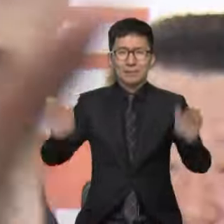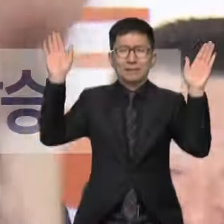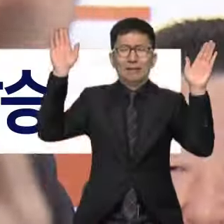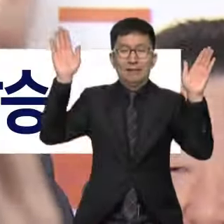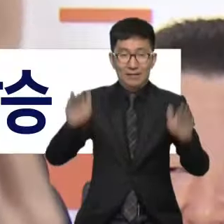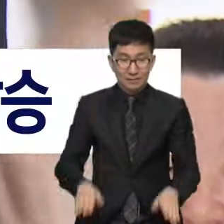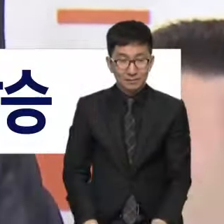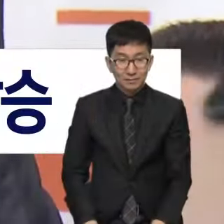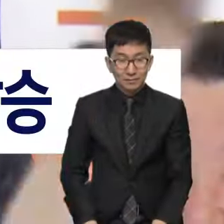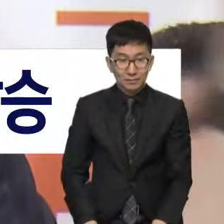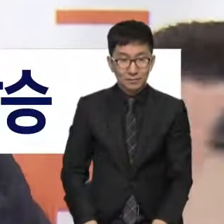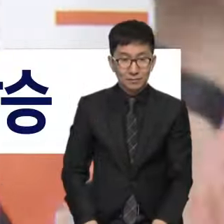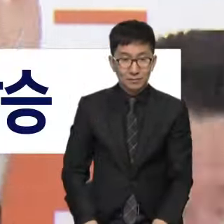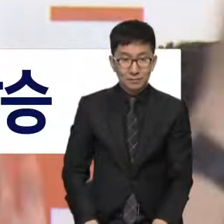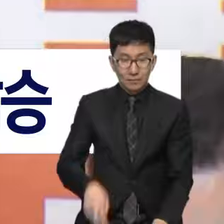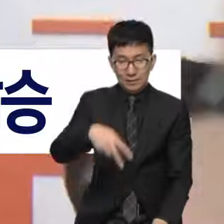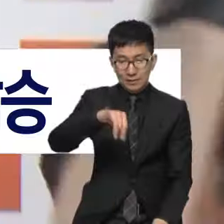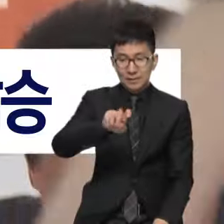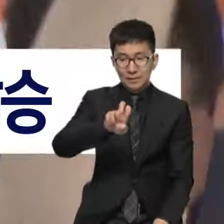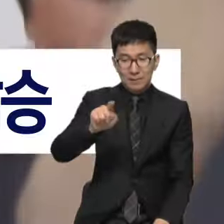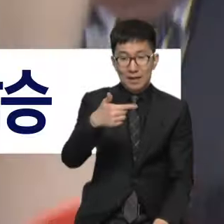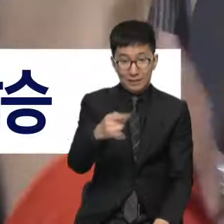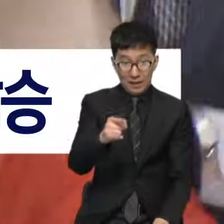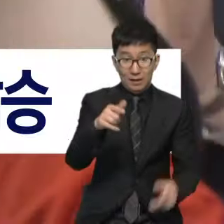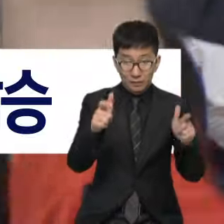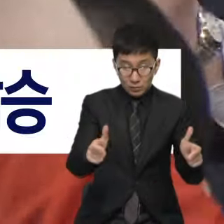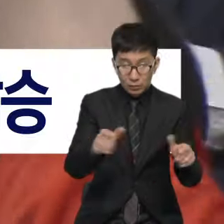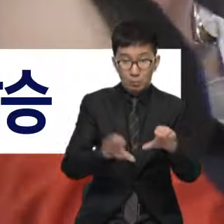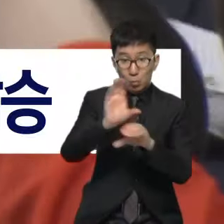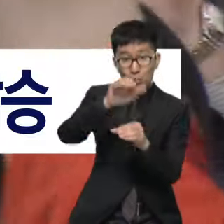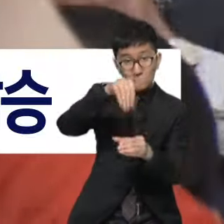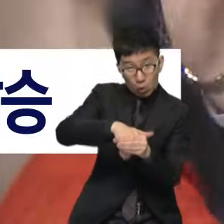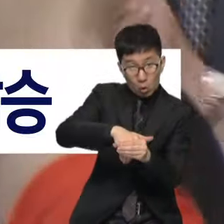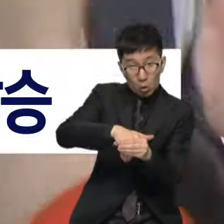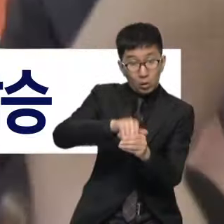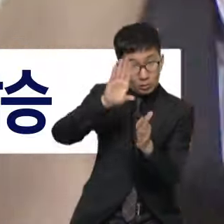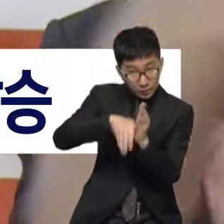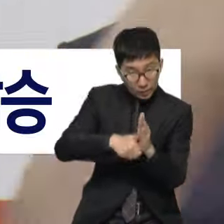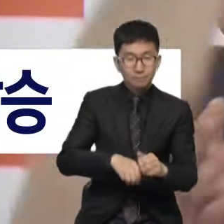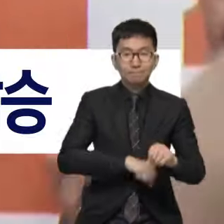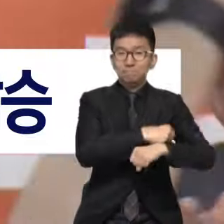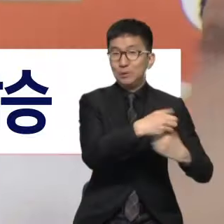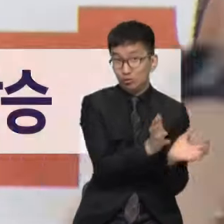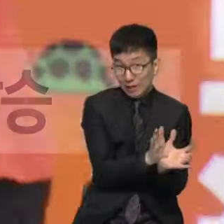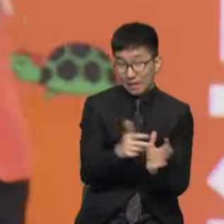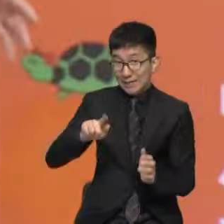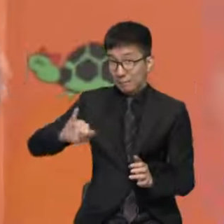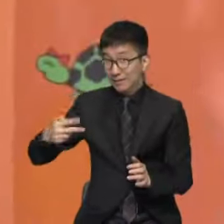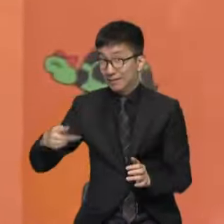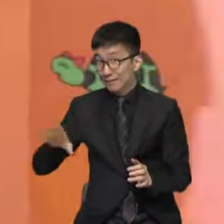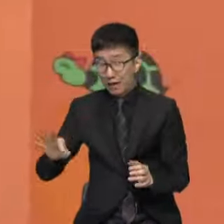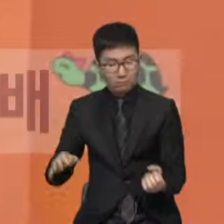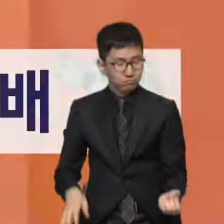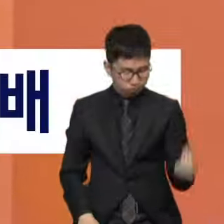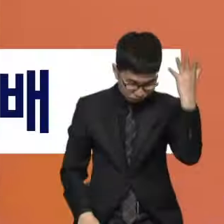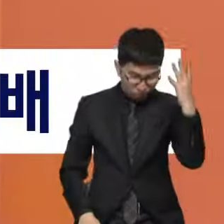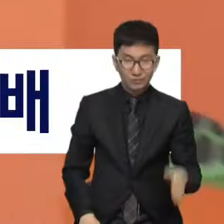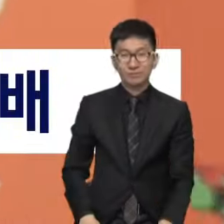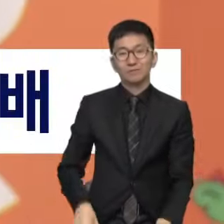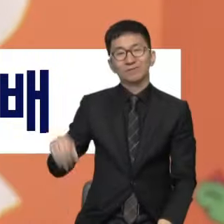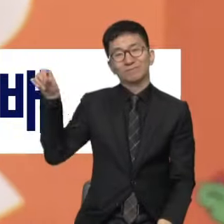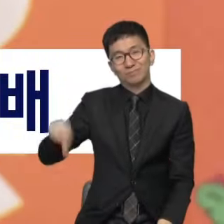심한혜연 제1구 보궐선거 결과 제1야당인 입헌민주당 후보가 자민당 후보에 압승했습니다. 자민당 후보가